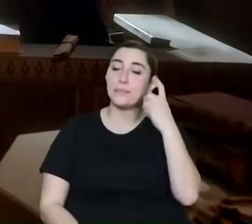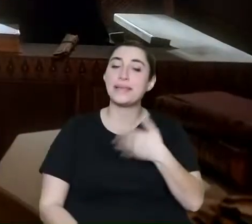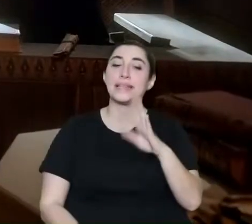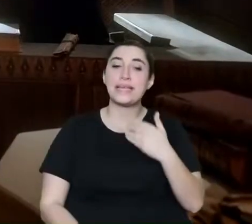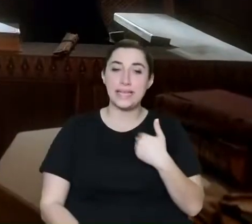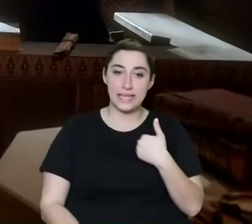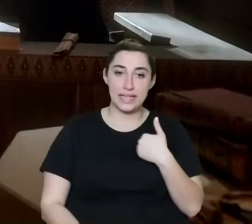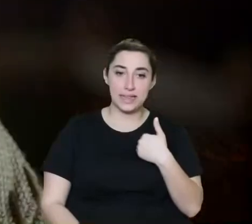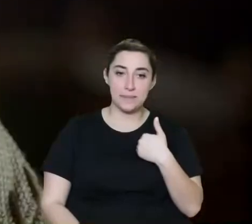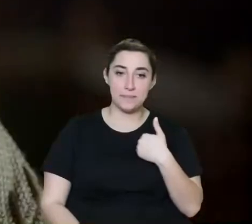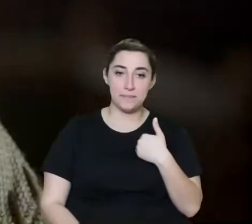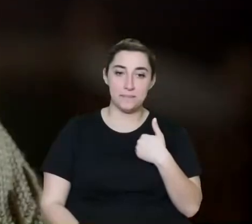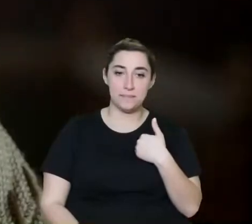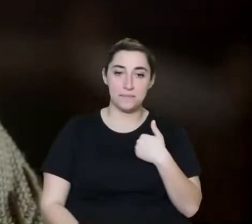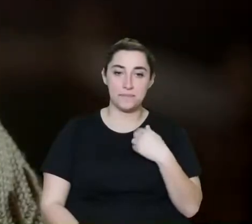kalmam.